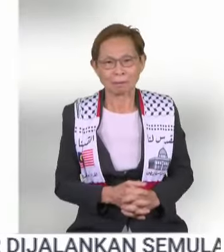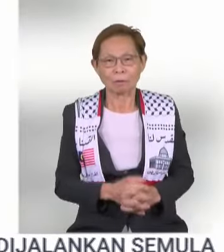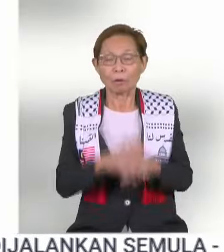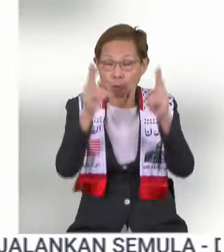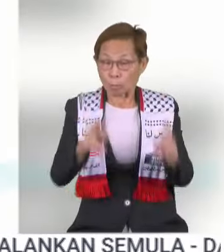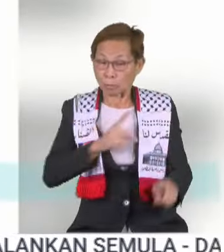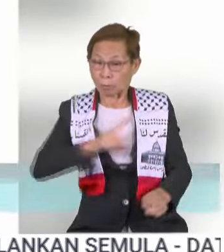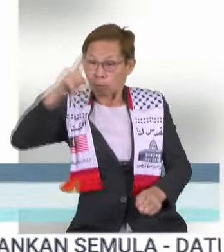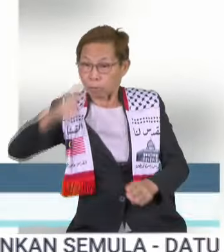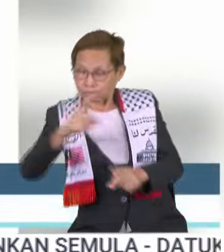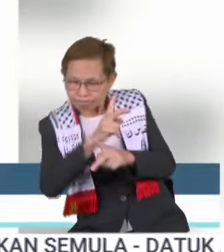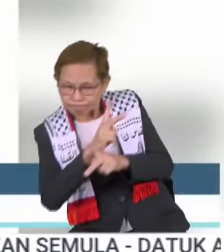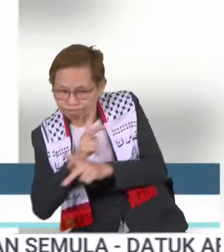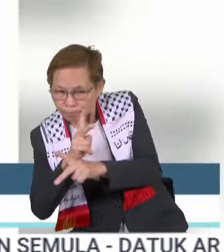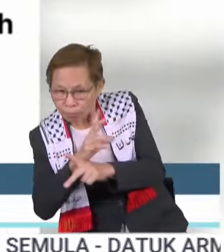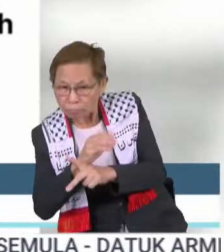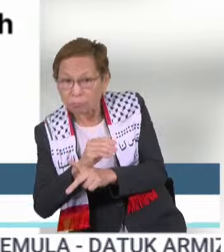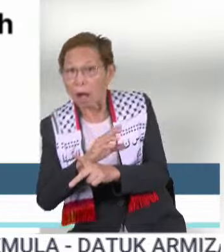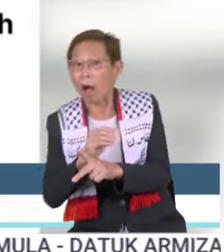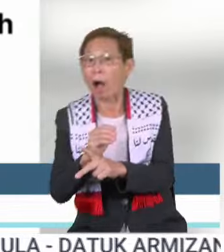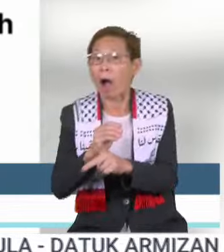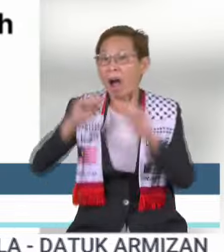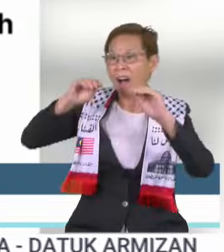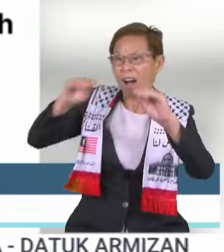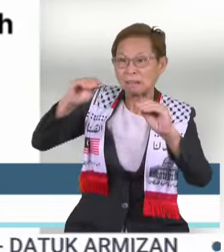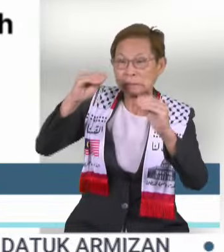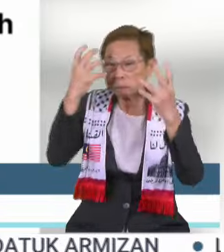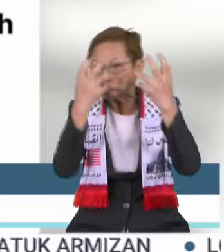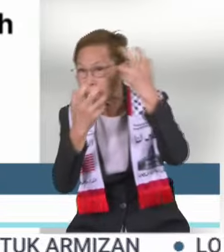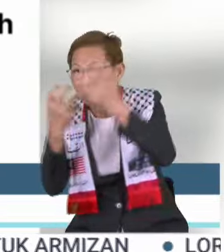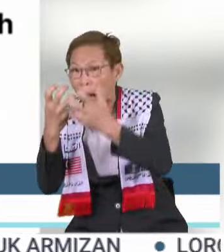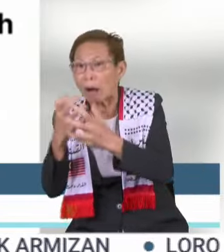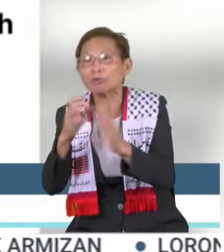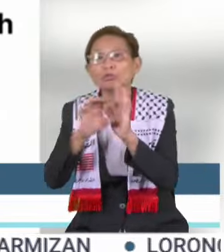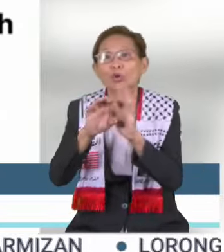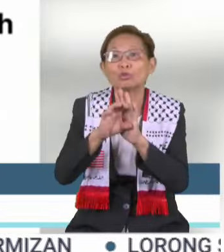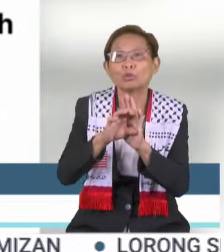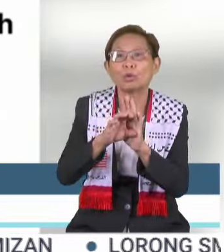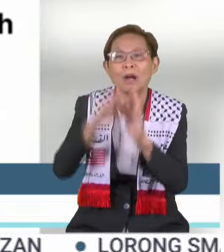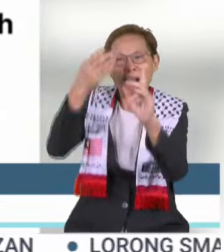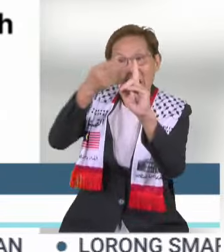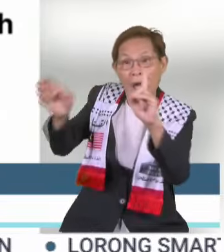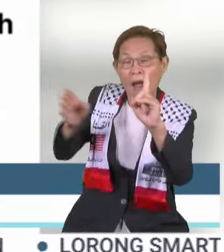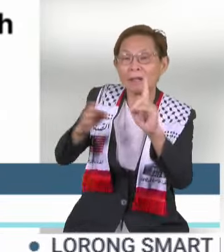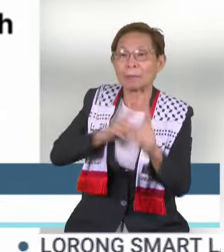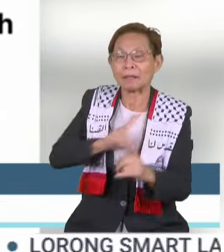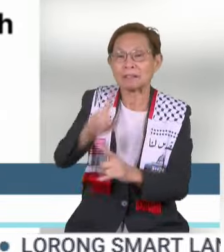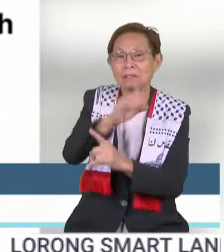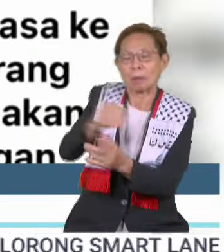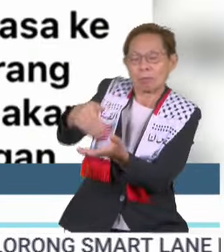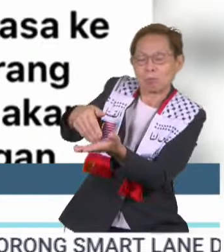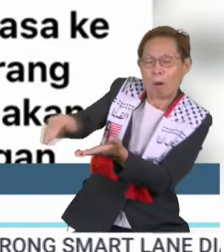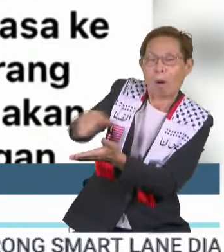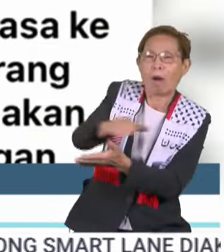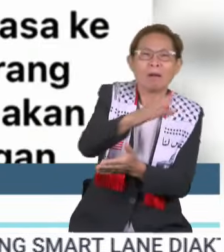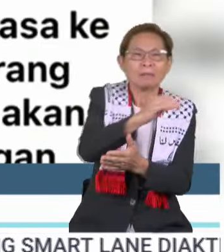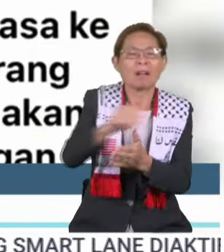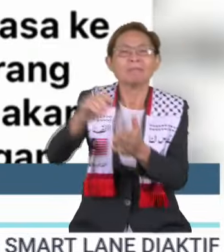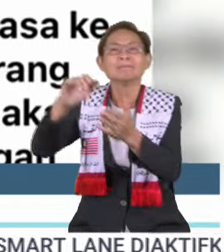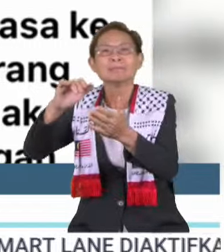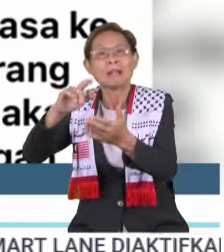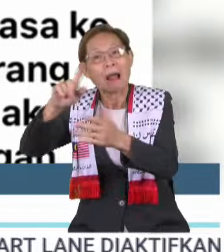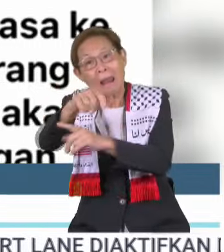Umat Islam perlu berwaspada dan menolak sebarang ajaran sesat seperti fahaman khawarij, takfiri dan apa saja ajaran yang